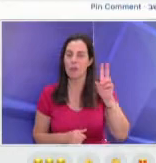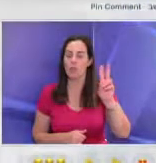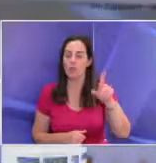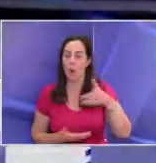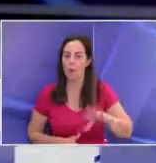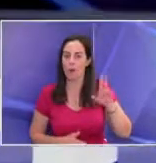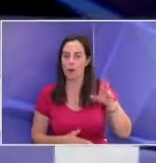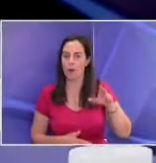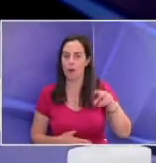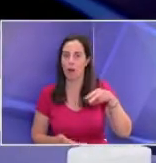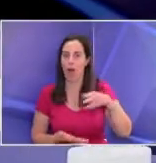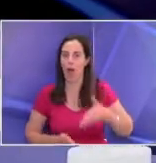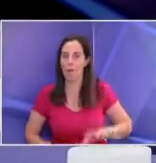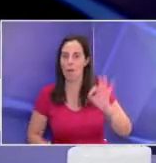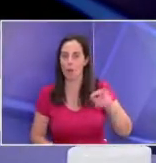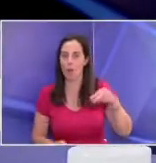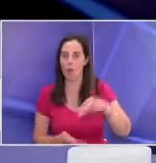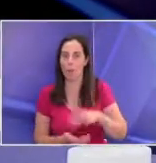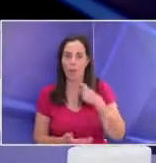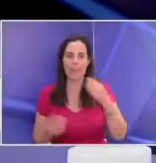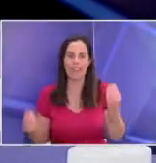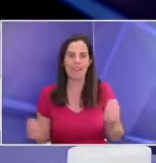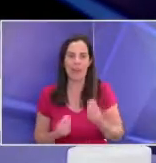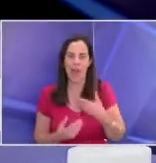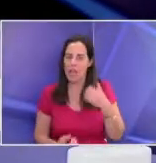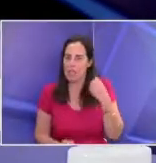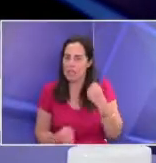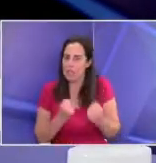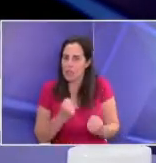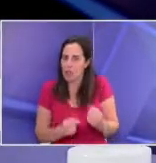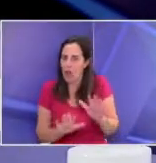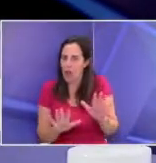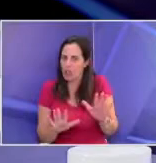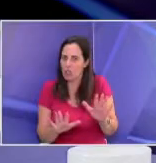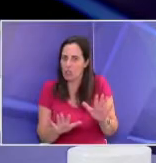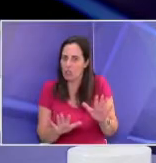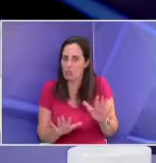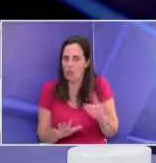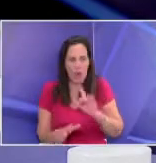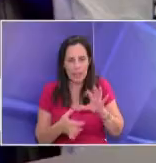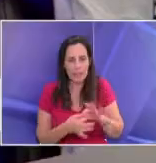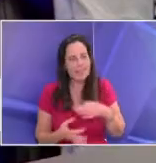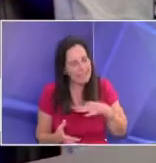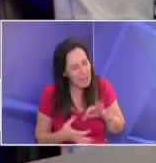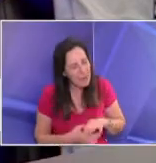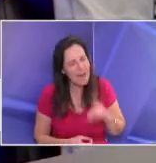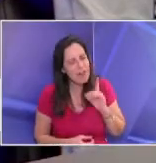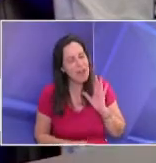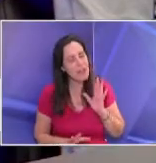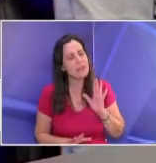ביתו, ואומרת דברים כאילו, היה לי קשה, התכווצתי כן, בכיסא. כן, לא, לא התחברת? לא, התחברתי, אבל